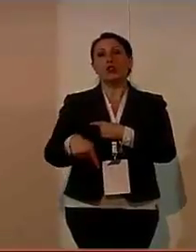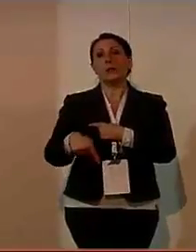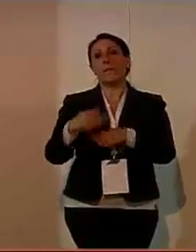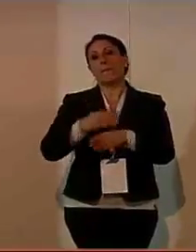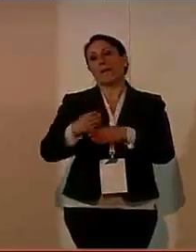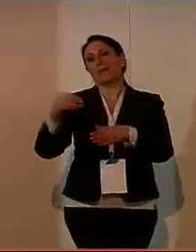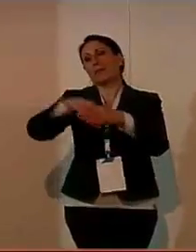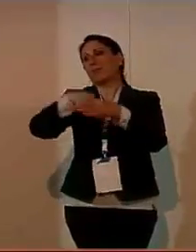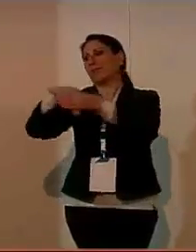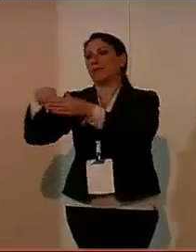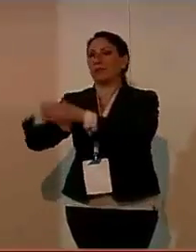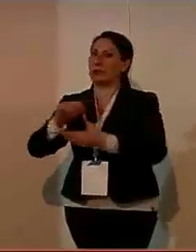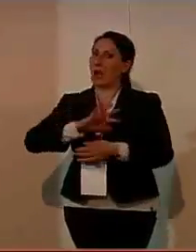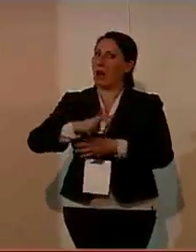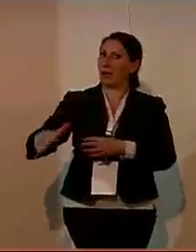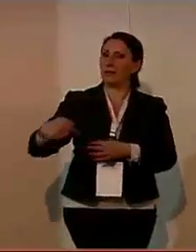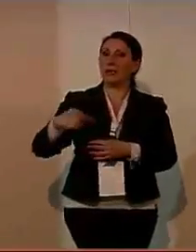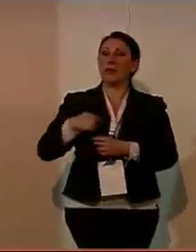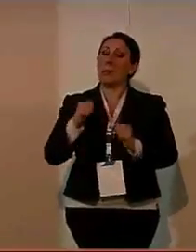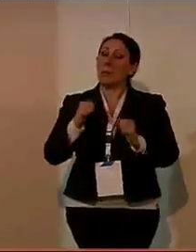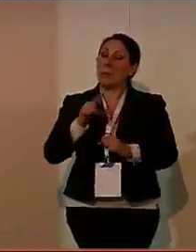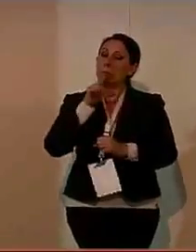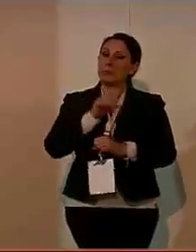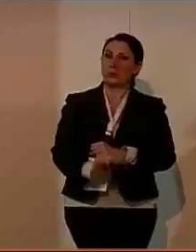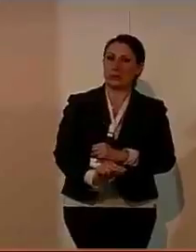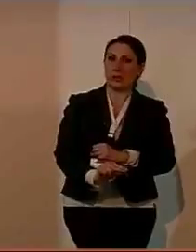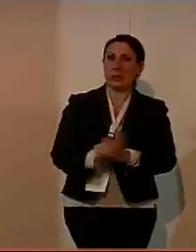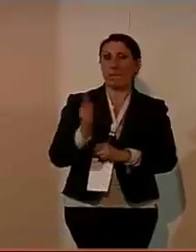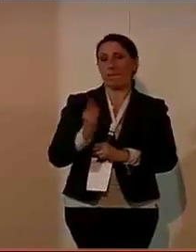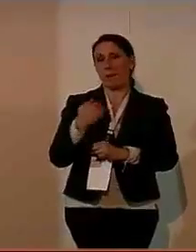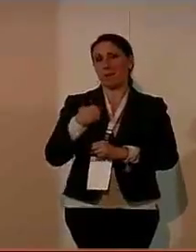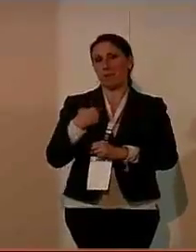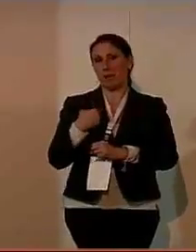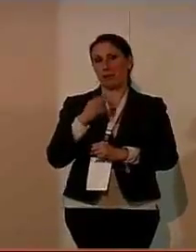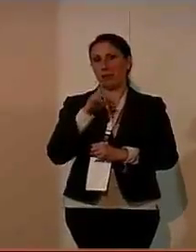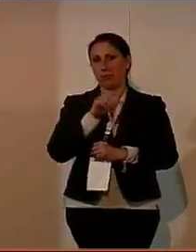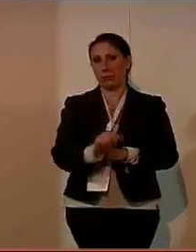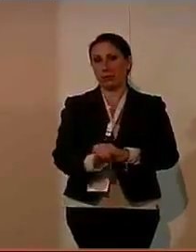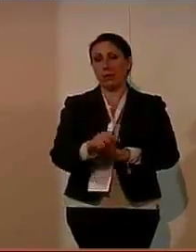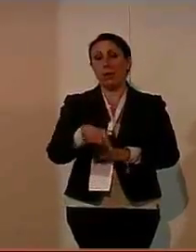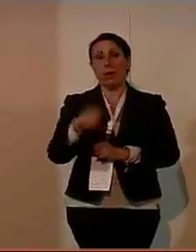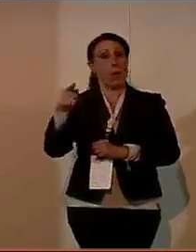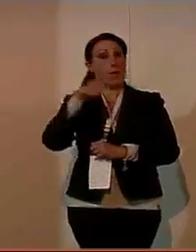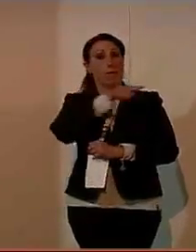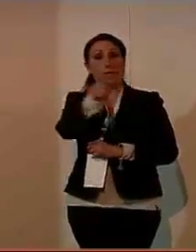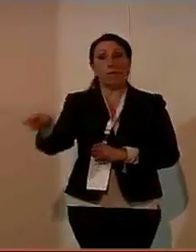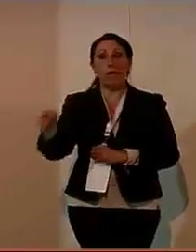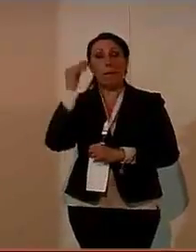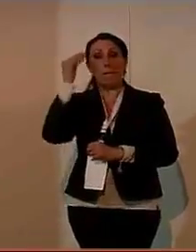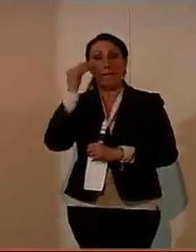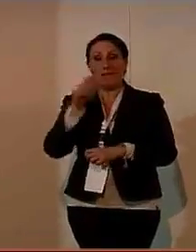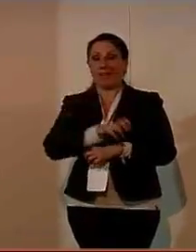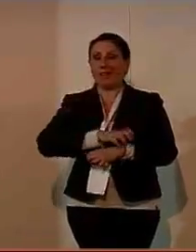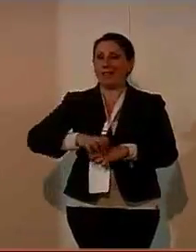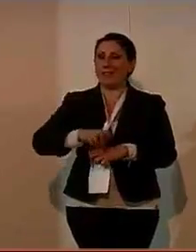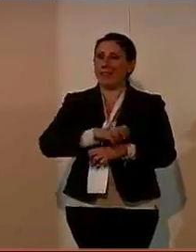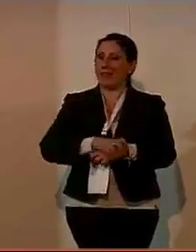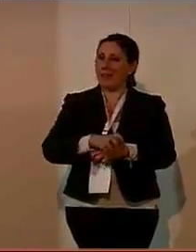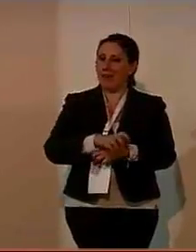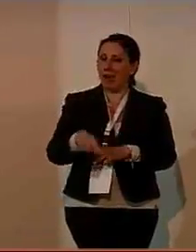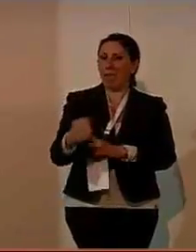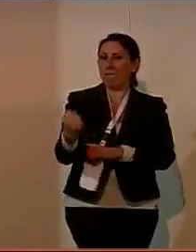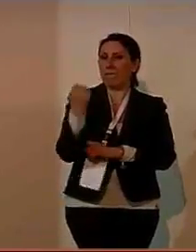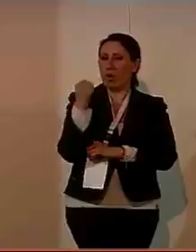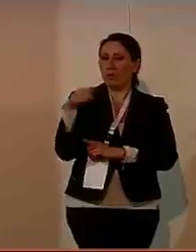permetto di dire così se pensate che il segretario di questa forza sia il vostro ostacolo